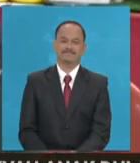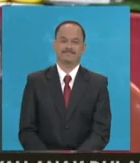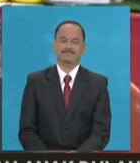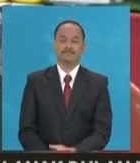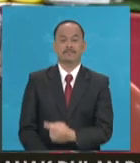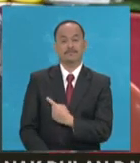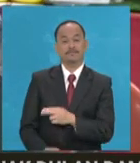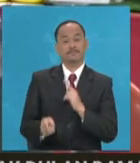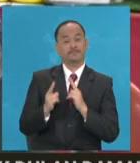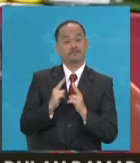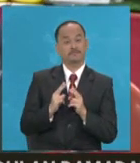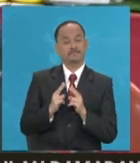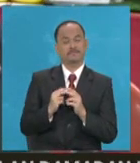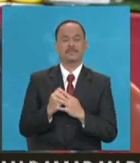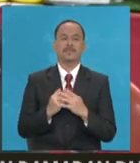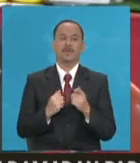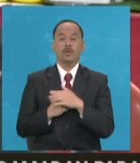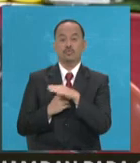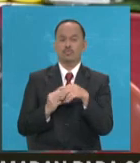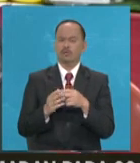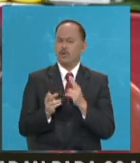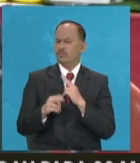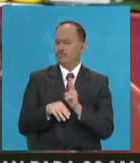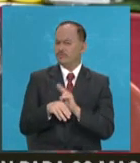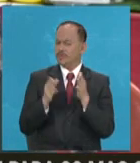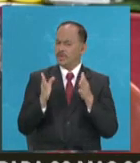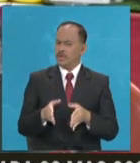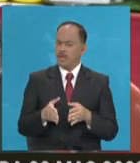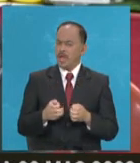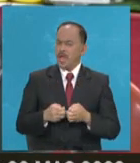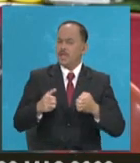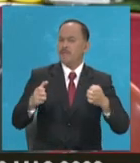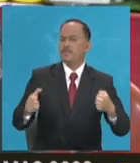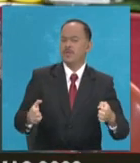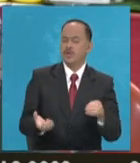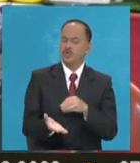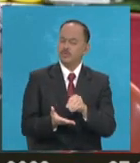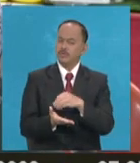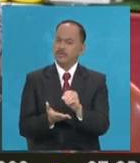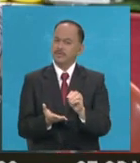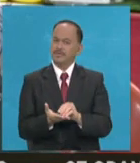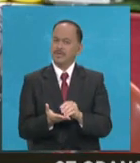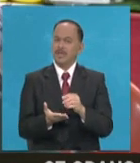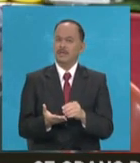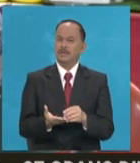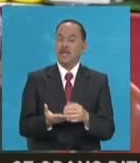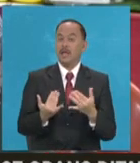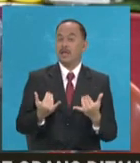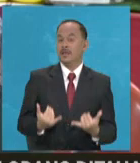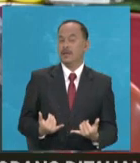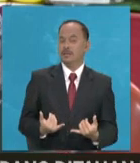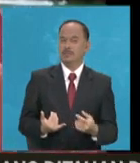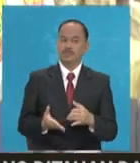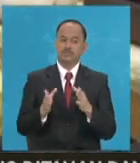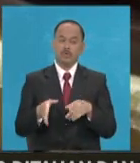ini petani sebagai pengusaha misi eksposkan jualan petani sudah dari sini orang